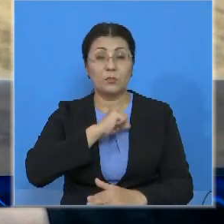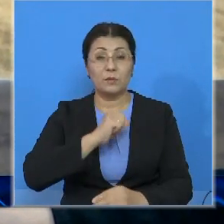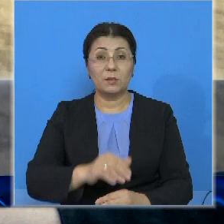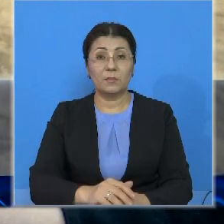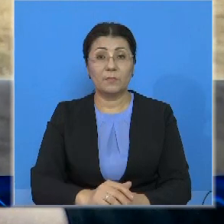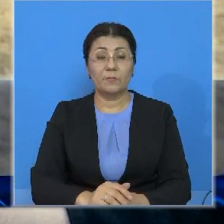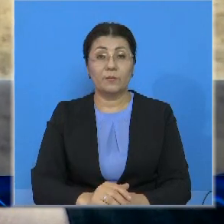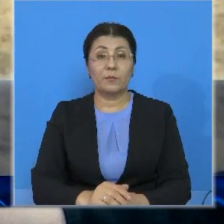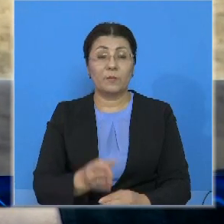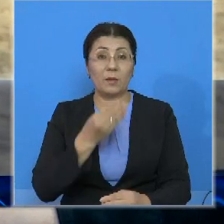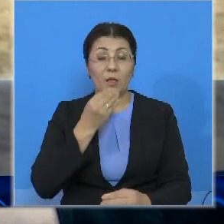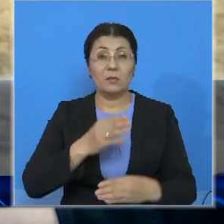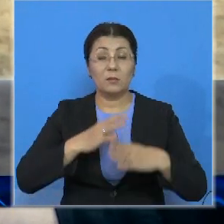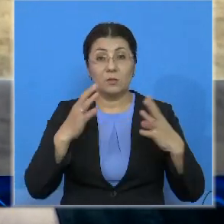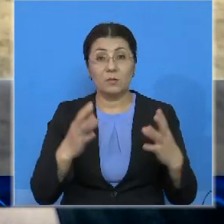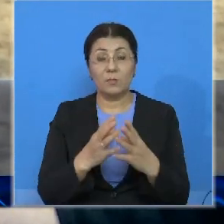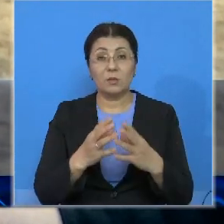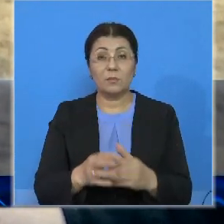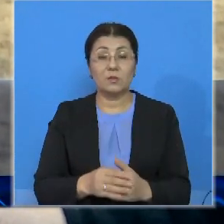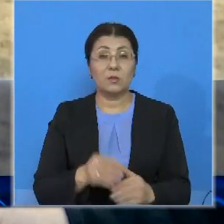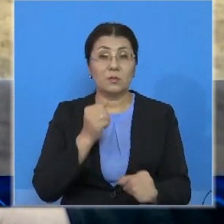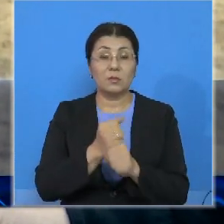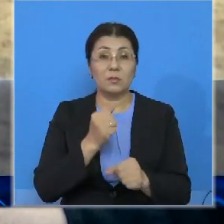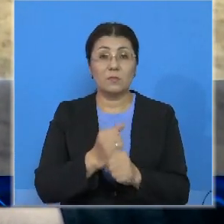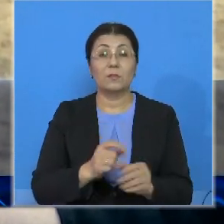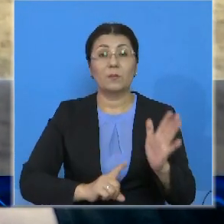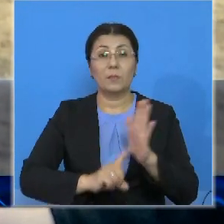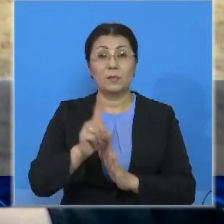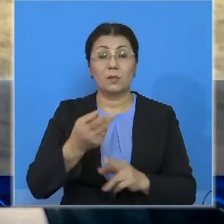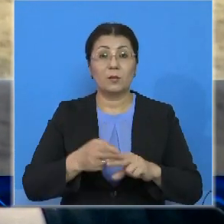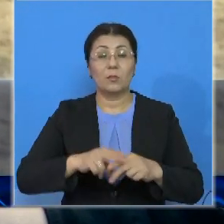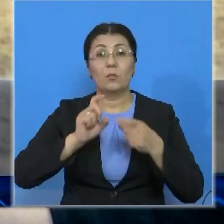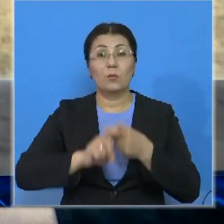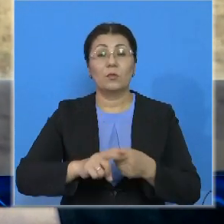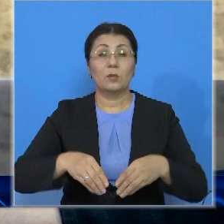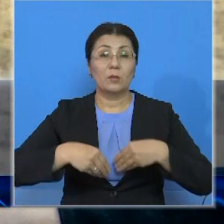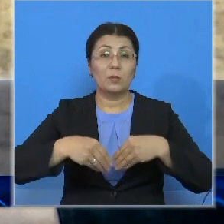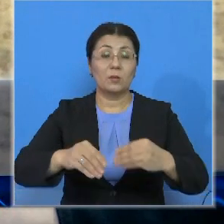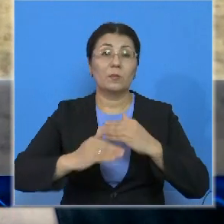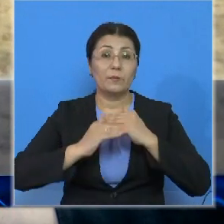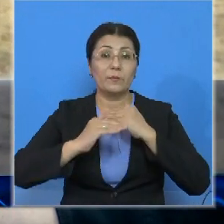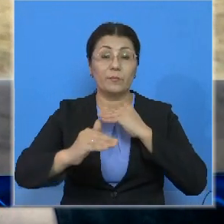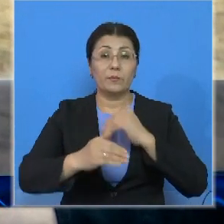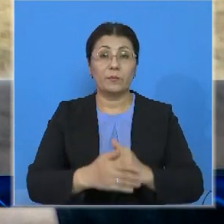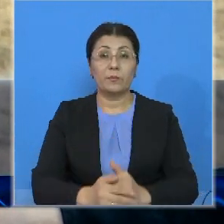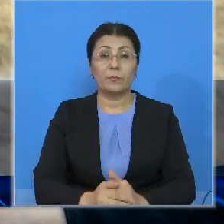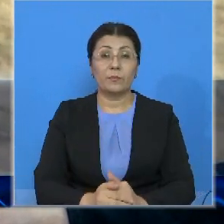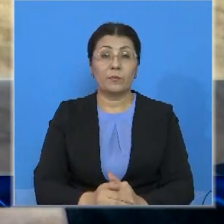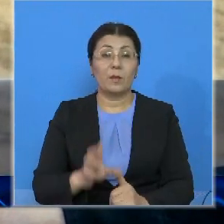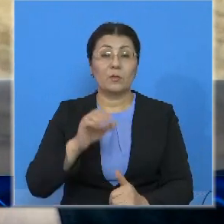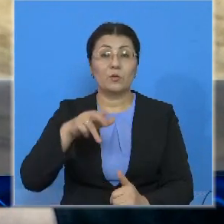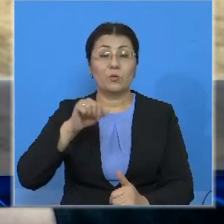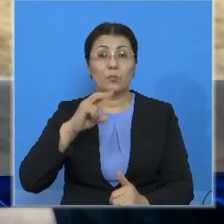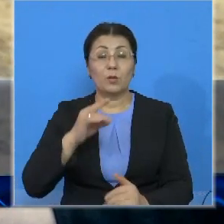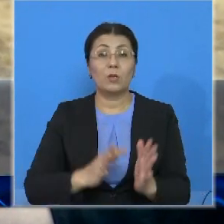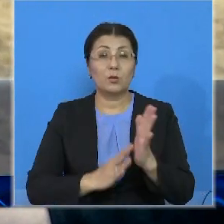жаңағы азық-түлік базамызды жасауға қолға алдық. Соған байланысты егістік ектік, арпа ектік, жаңағы судан шөбін